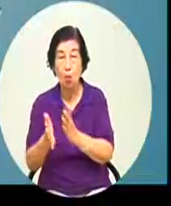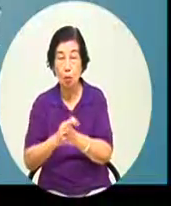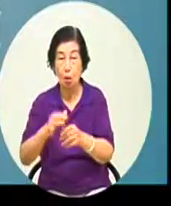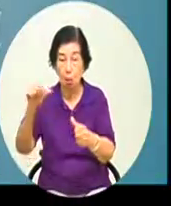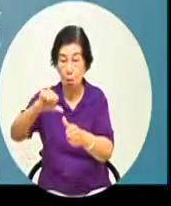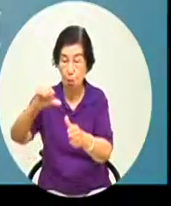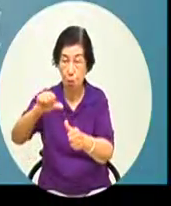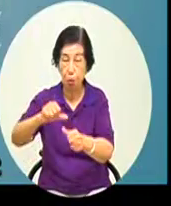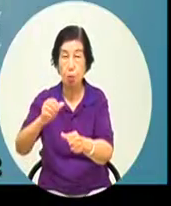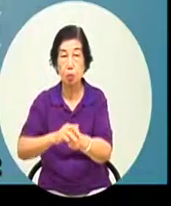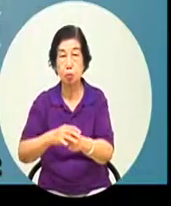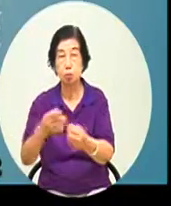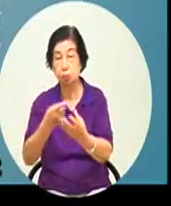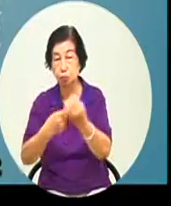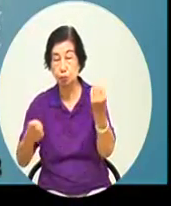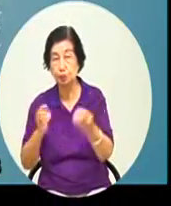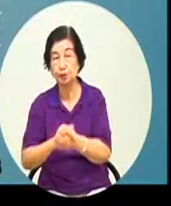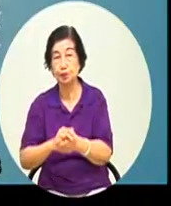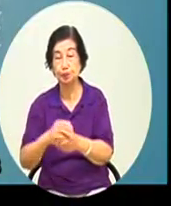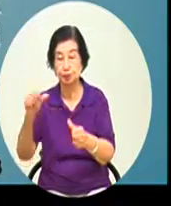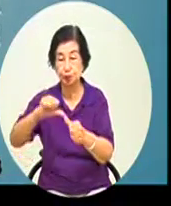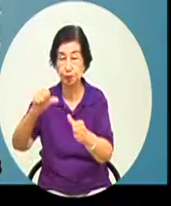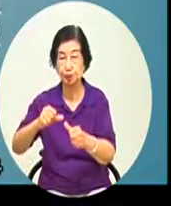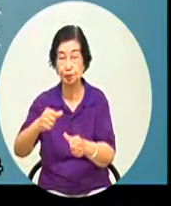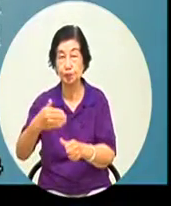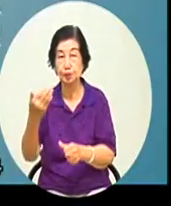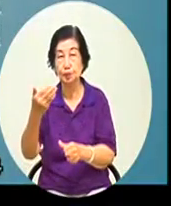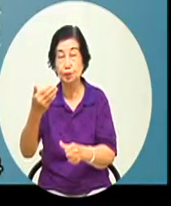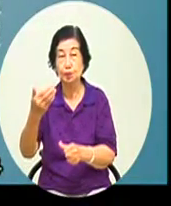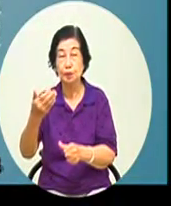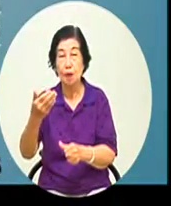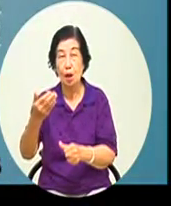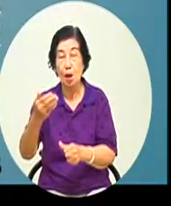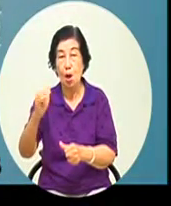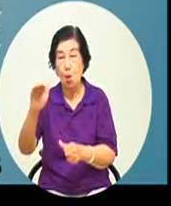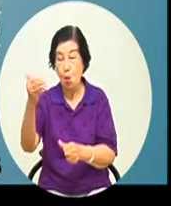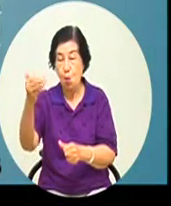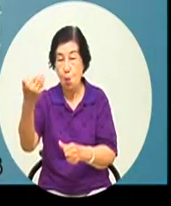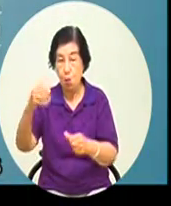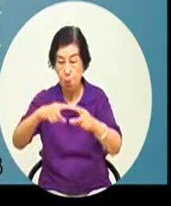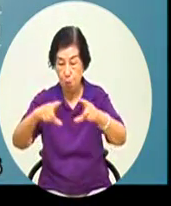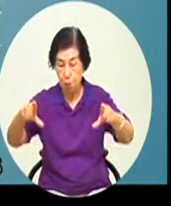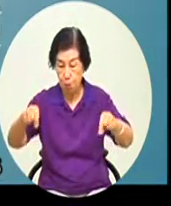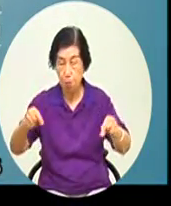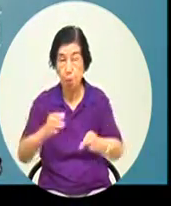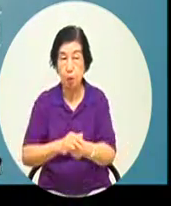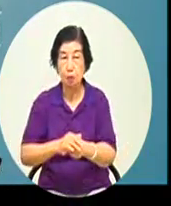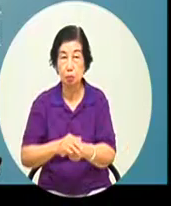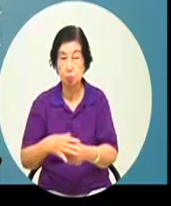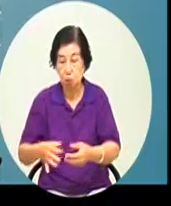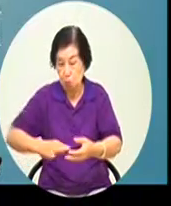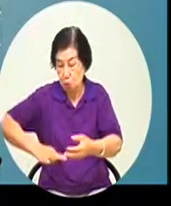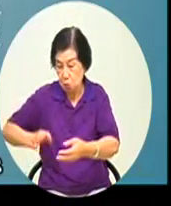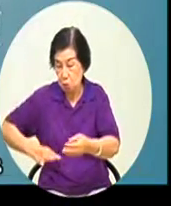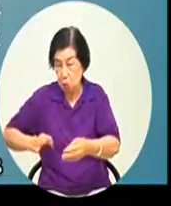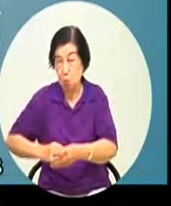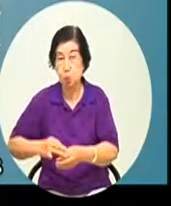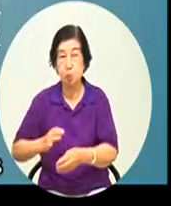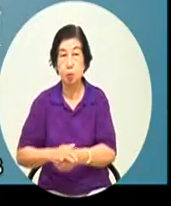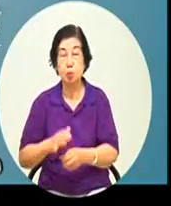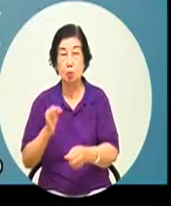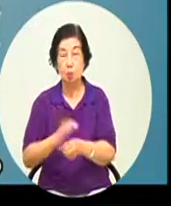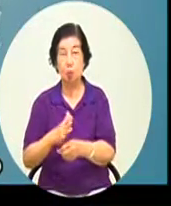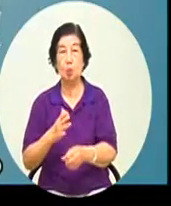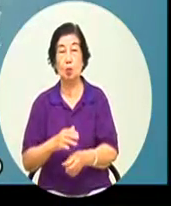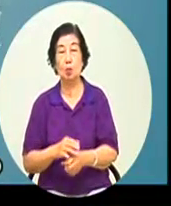张罚单，高八张，其实荷包还赚得满的哦，不错哦。但是呢，你说